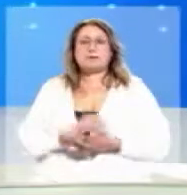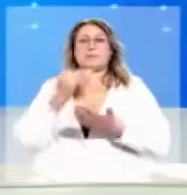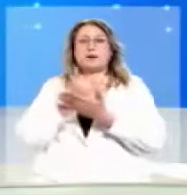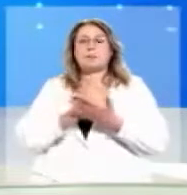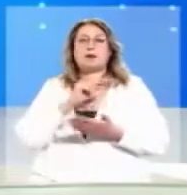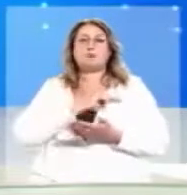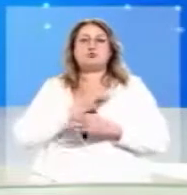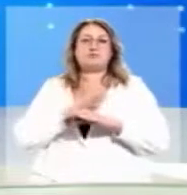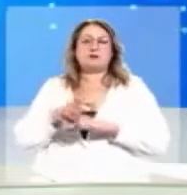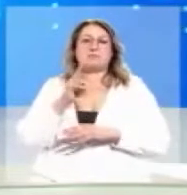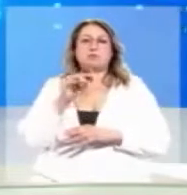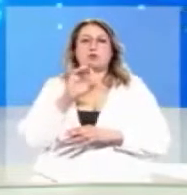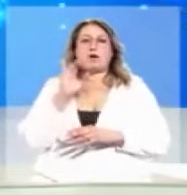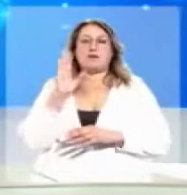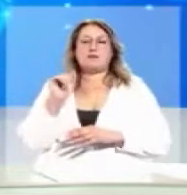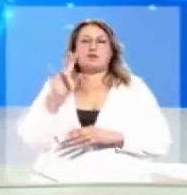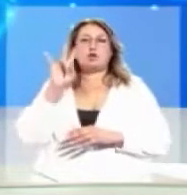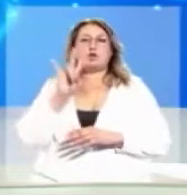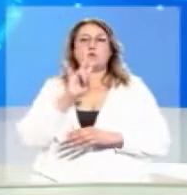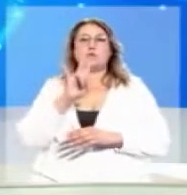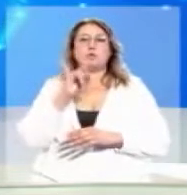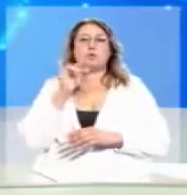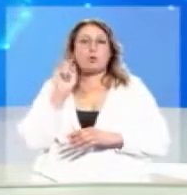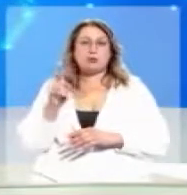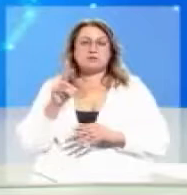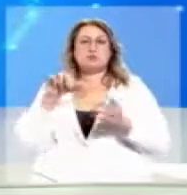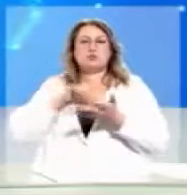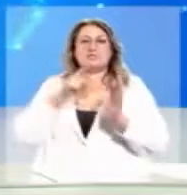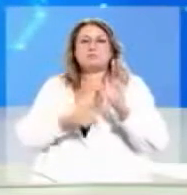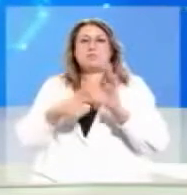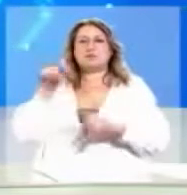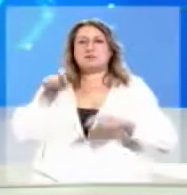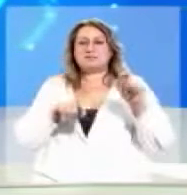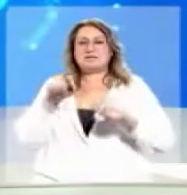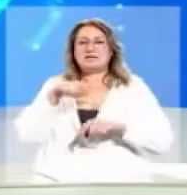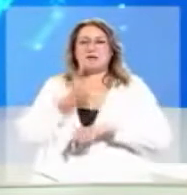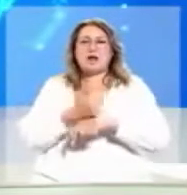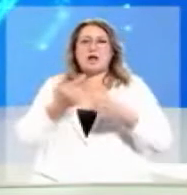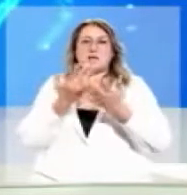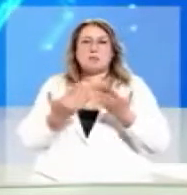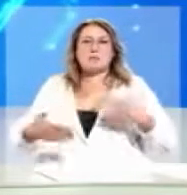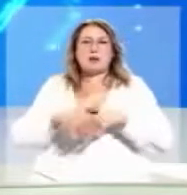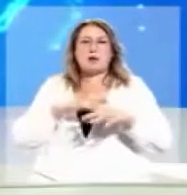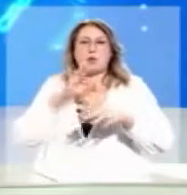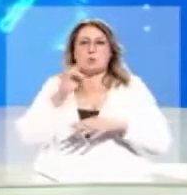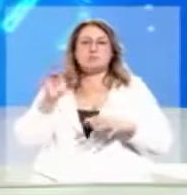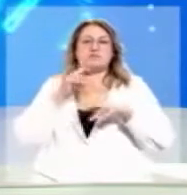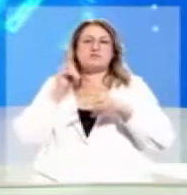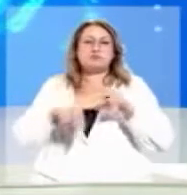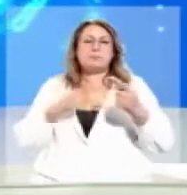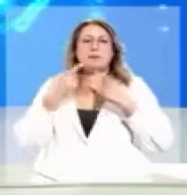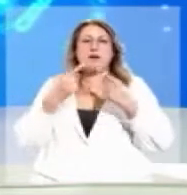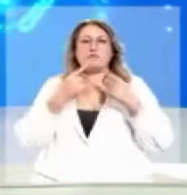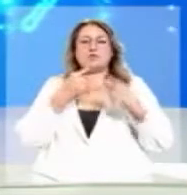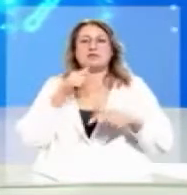Программа рабочего визита Касым-Жомарта Токаева в Нью-Йорк для участия в 77-й сессии Генеральной Ассамблеи ООН завершилась переговорами с